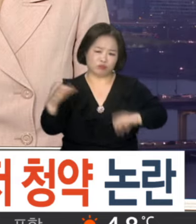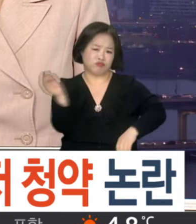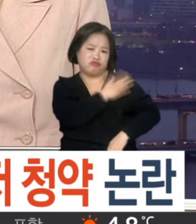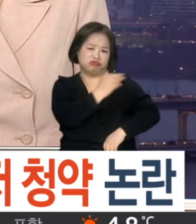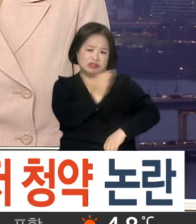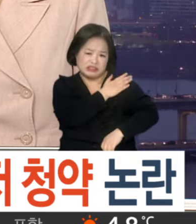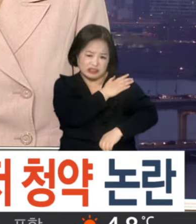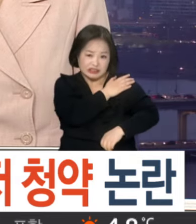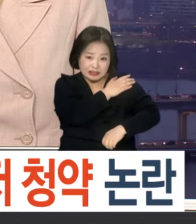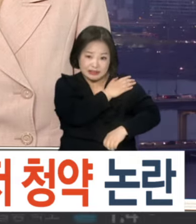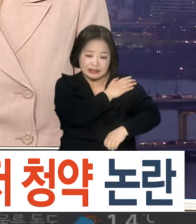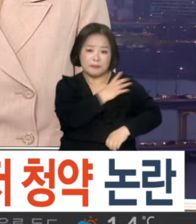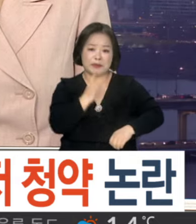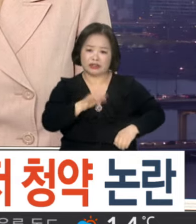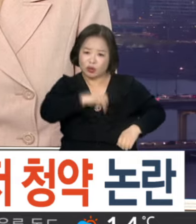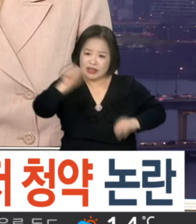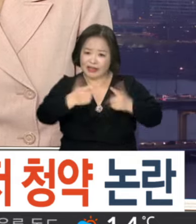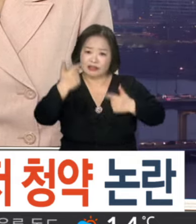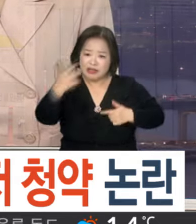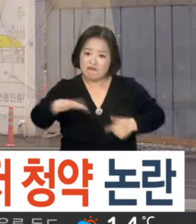나옵니다 조성은